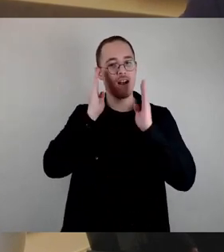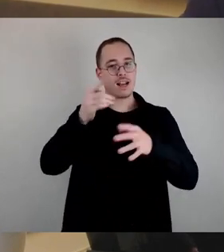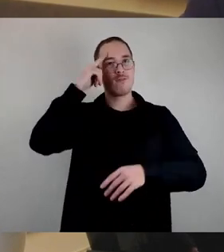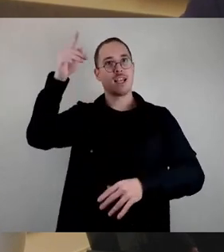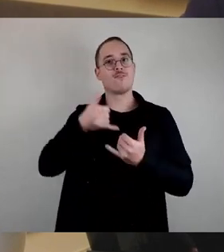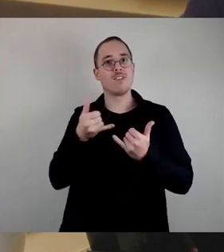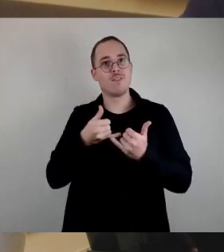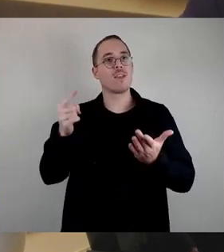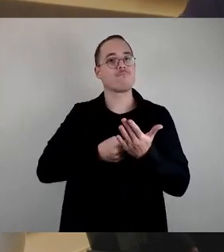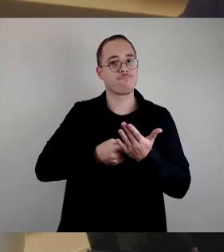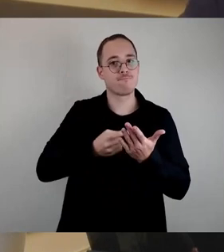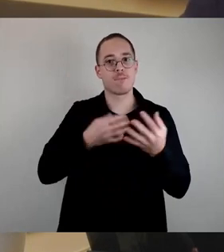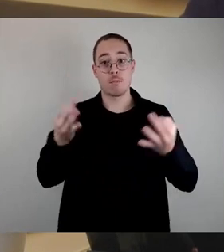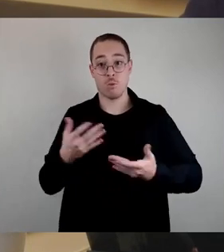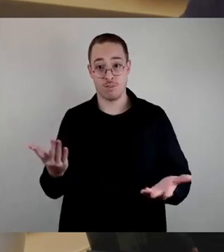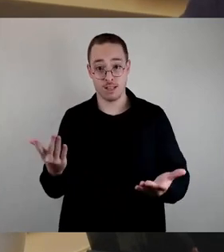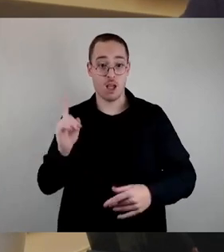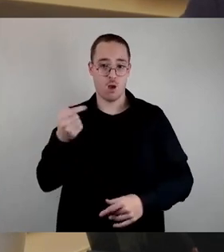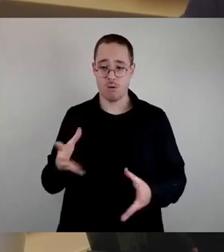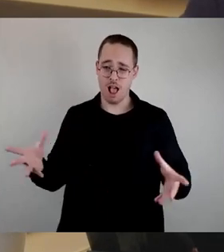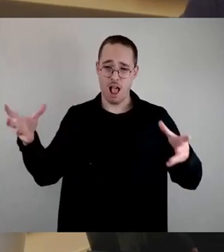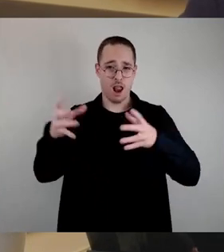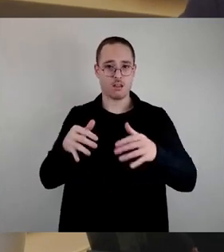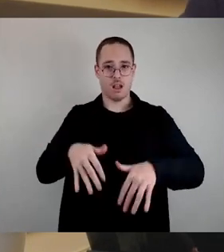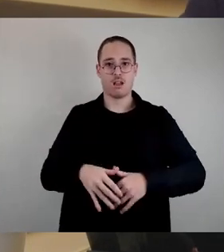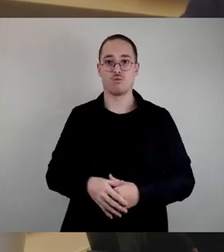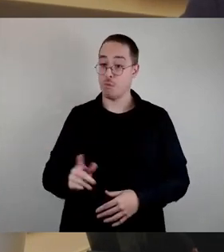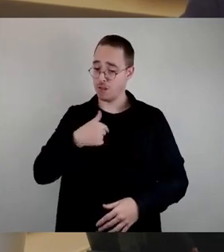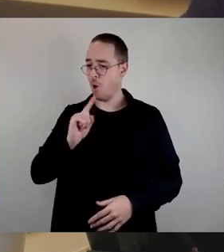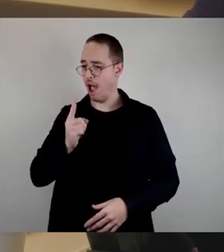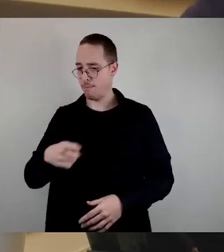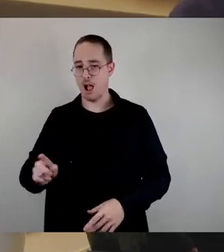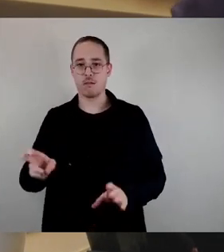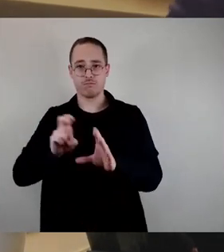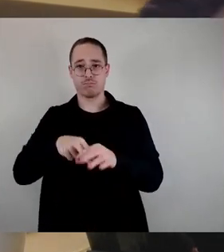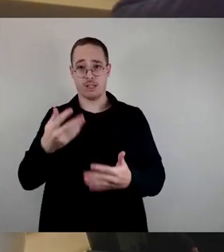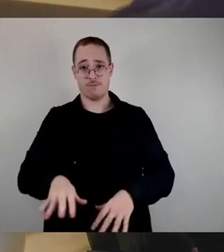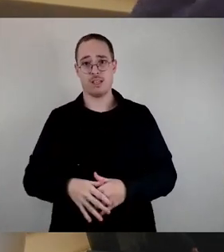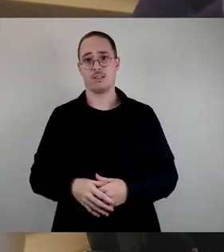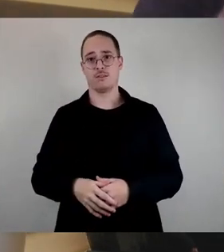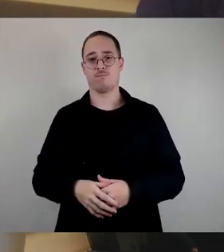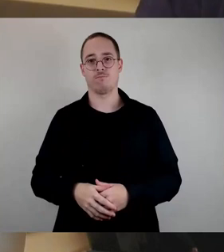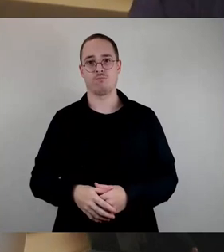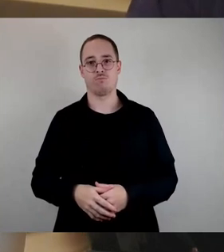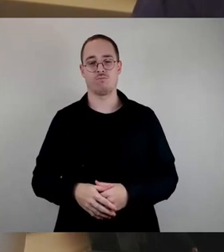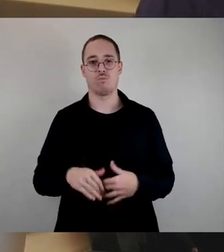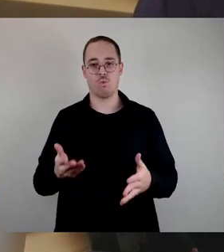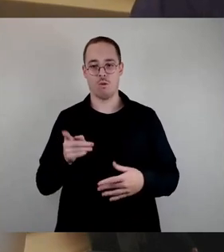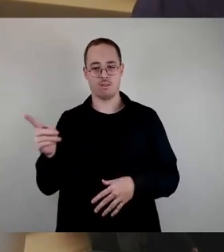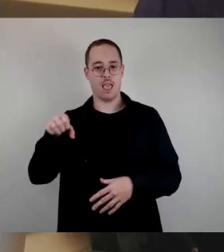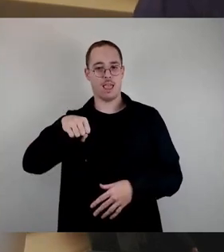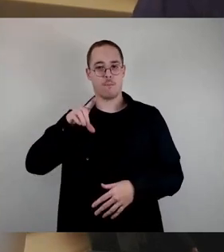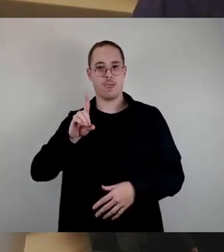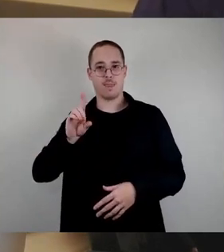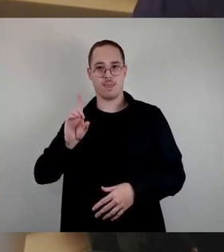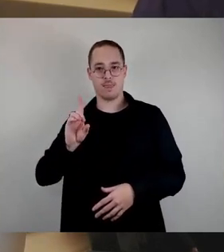Aber wie mir berichtet wurde, ist dann das, was jetzt in der Essenz in dem Änderungsantrag der SPD-Fraktion aufgeführt wird,